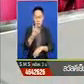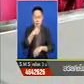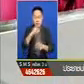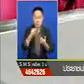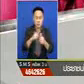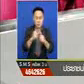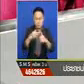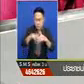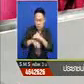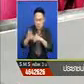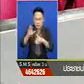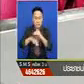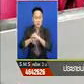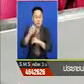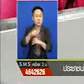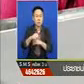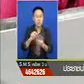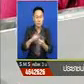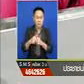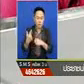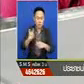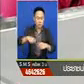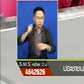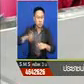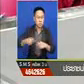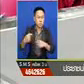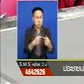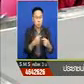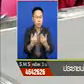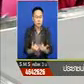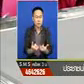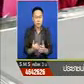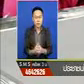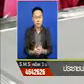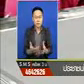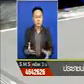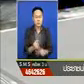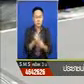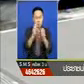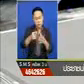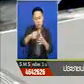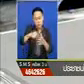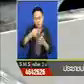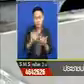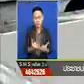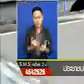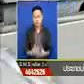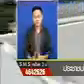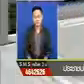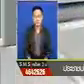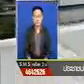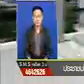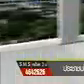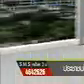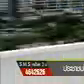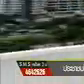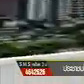นต้องไประหกระเหเร่ร่อนแล้วก็ต้องมาต่อสู้กับคดีความเหมือนทุกวันนี้นะคะทั้งหมดนี้คือคนในข่าวในวันนี้ค่ะ